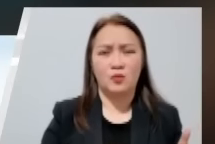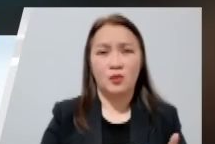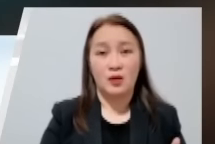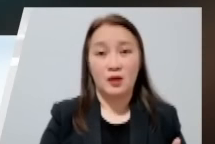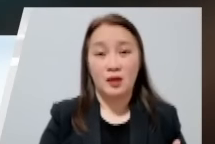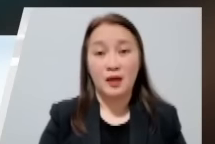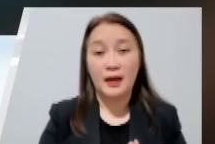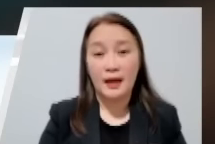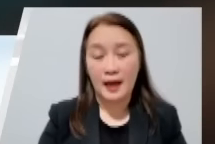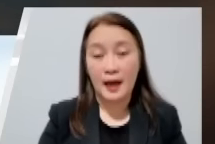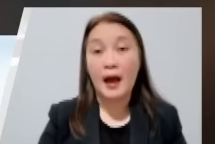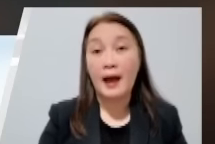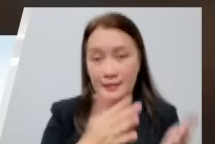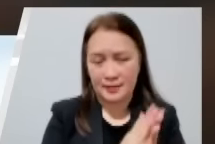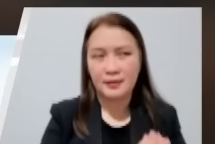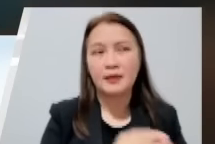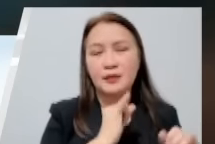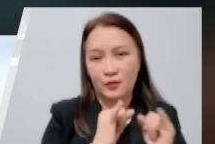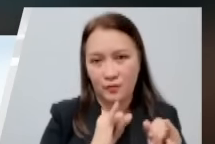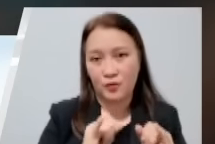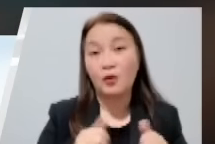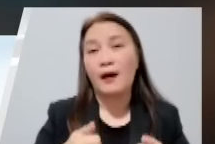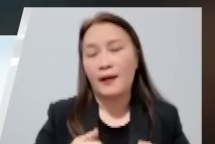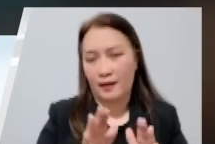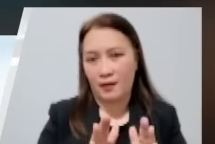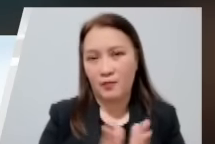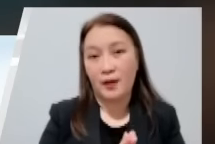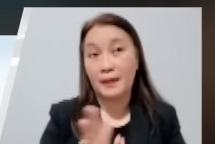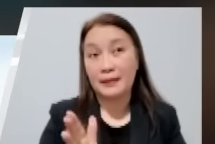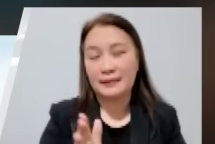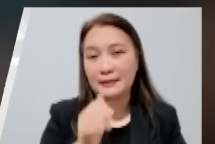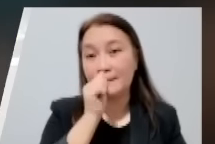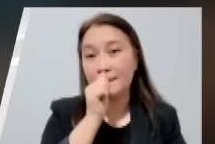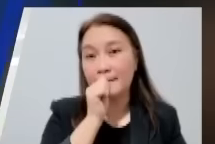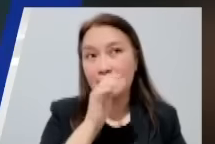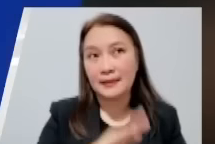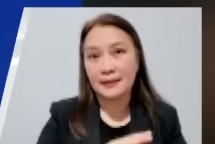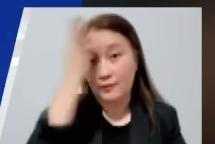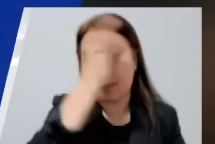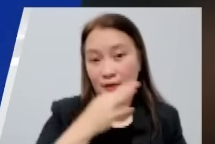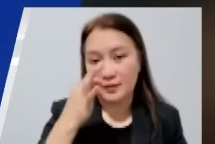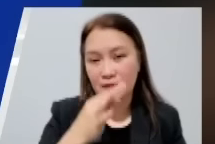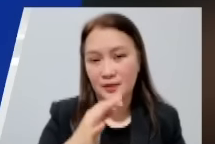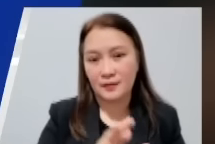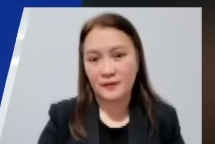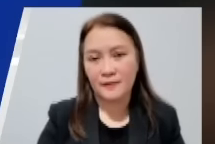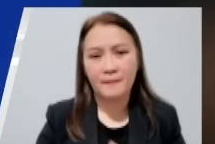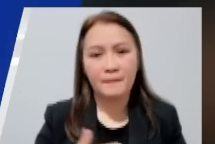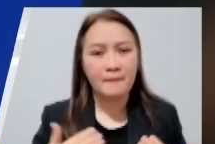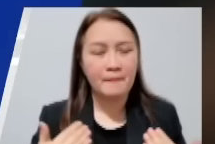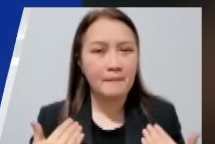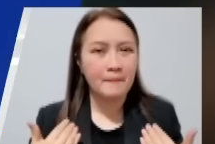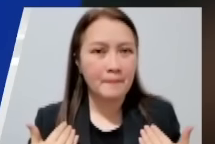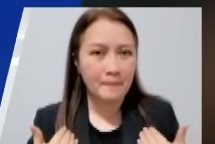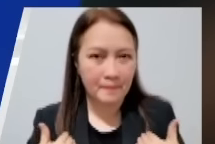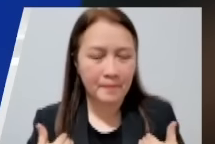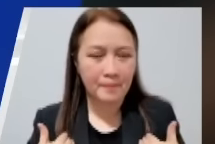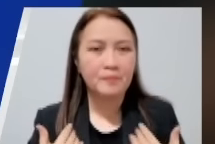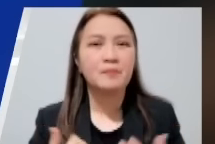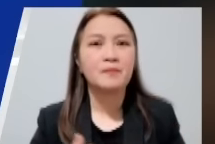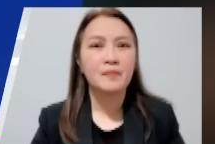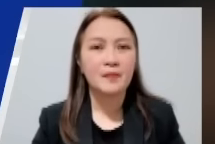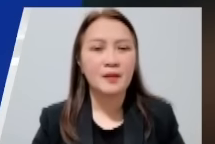magpa-interview pero hiniling niyang itago ang kanyang mukha. Meron tao, sir, na kung tumawag sa akin, hindi ko alam sino siya.